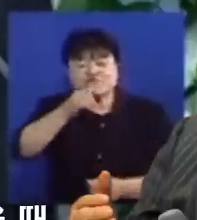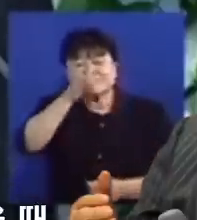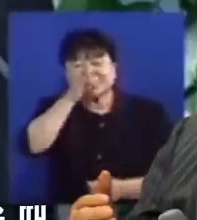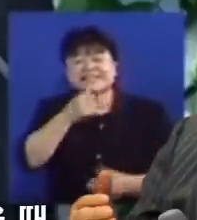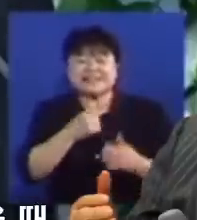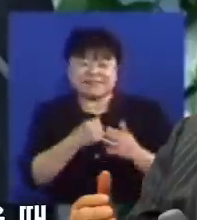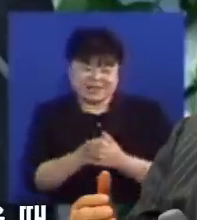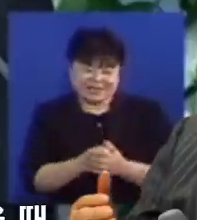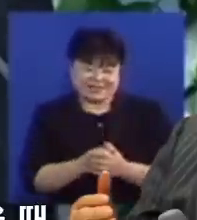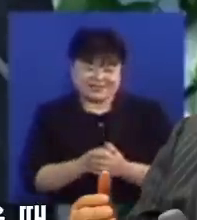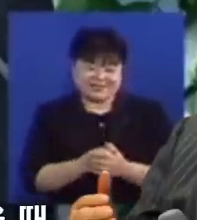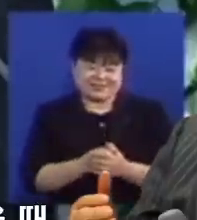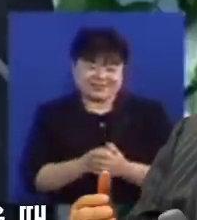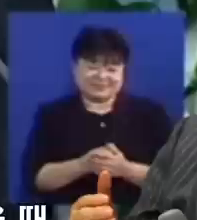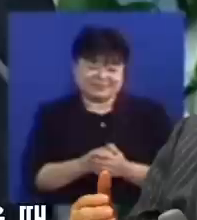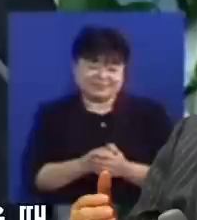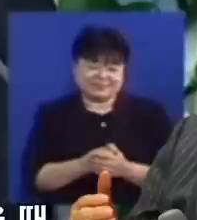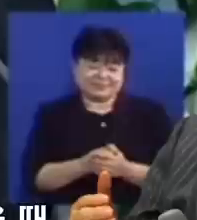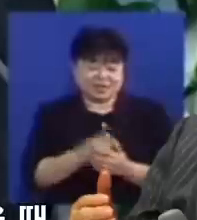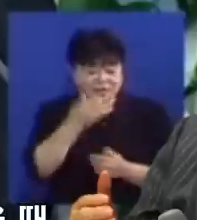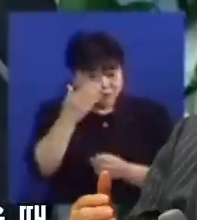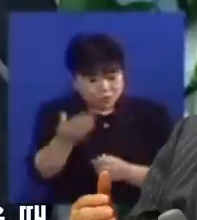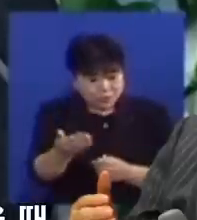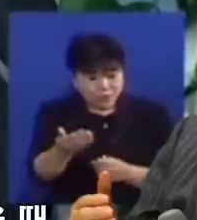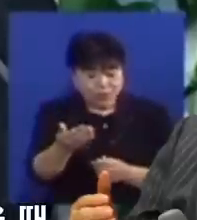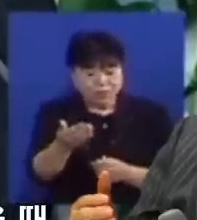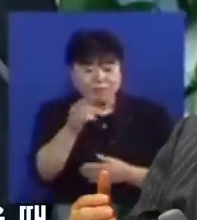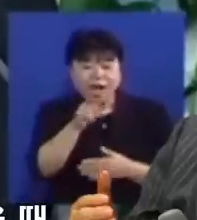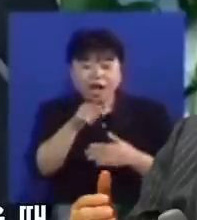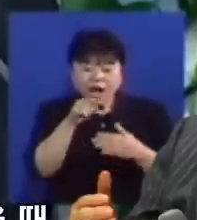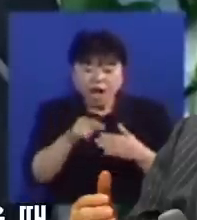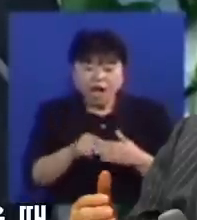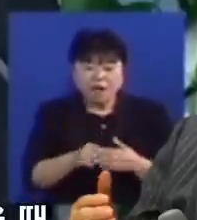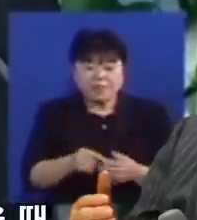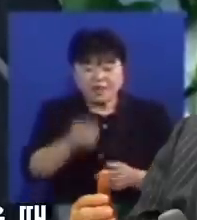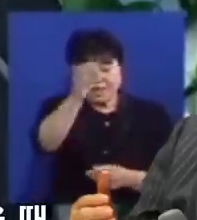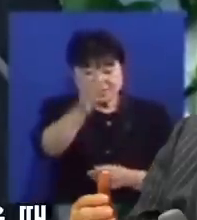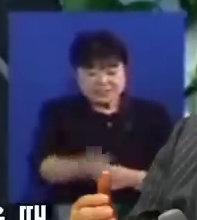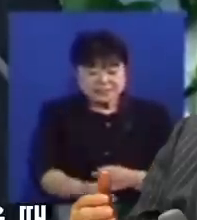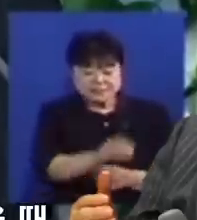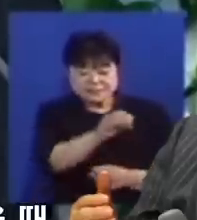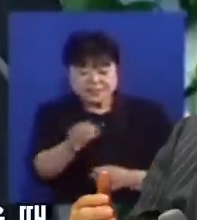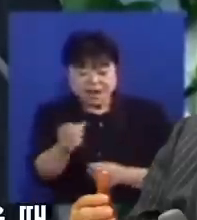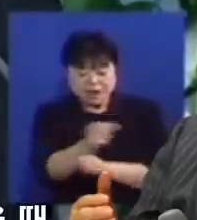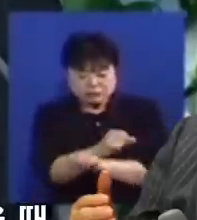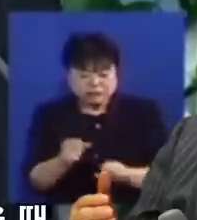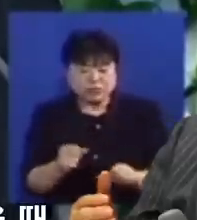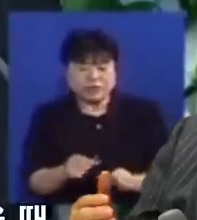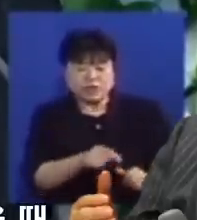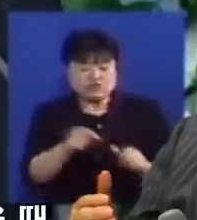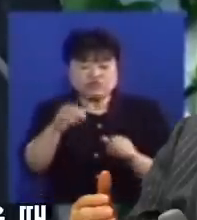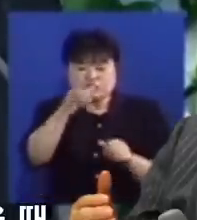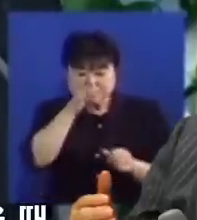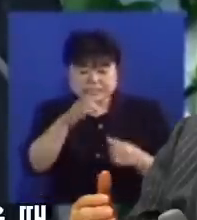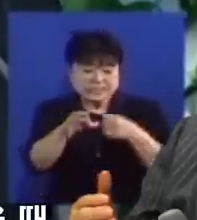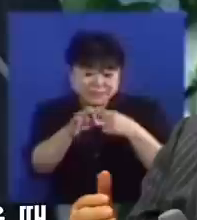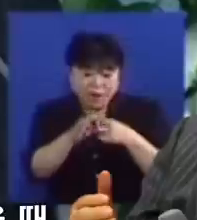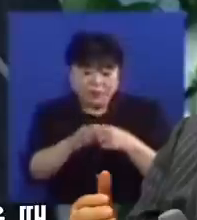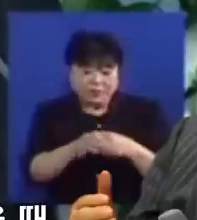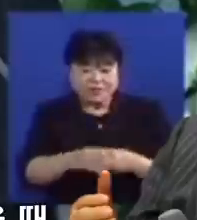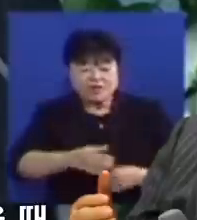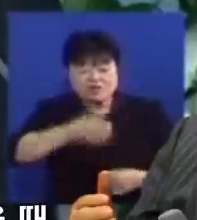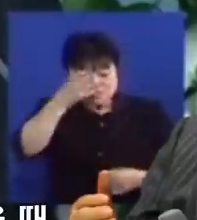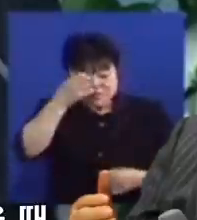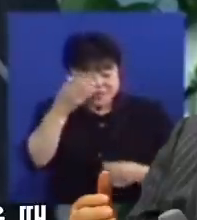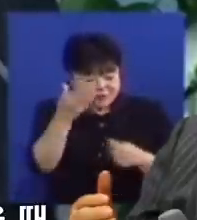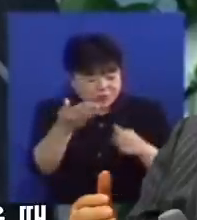담고 있었습니다. 여러분도 마음속에 십자가 구속의 꿈을 담고 있으면 그 꿈이